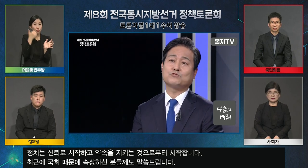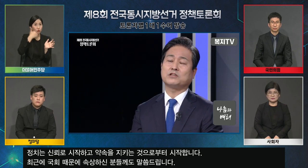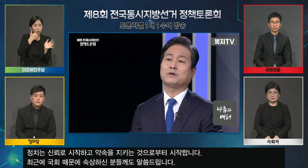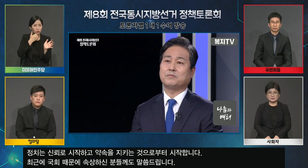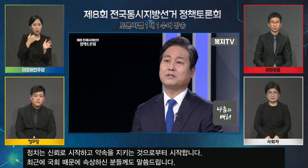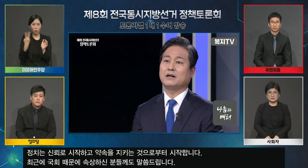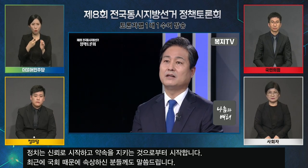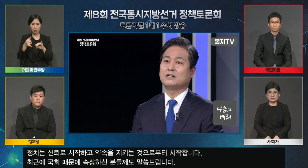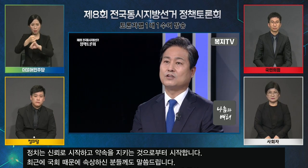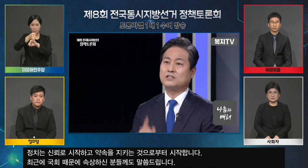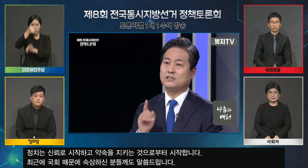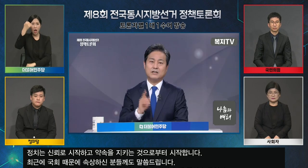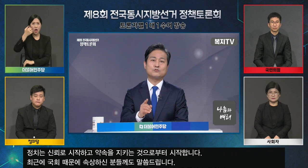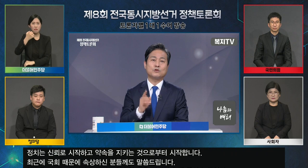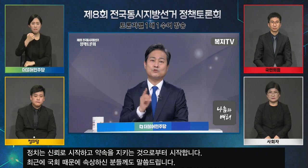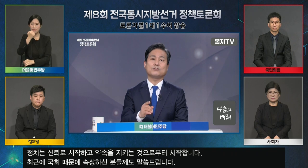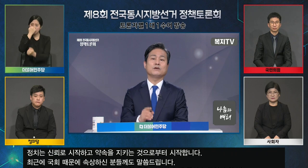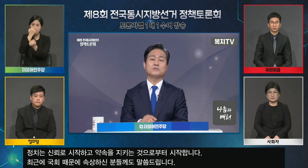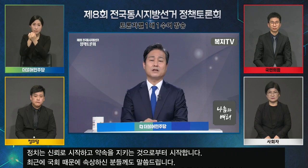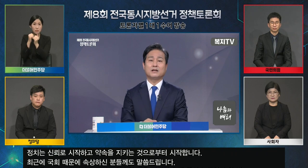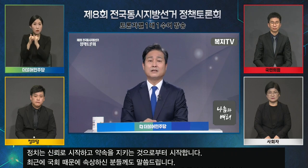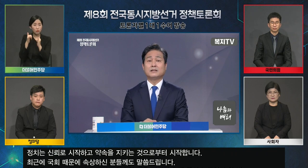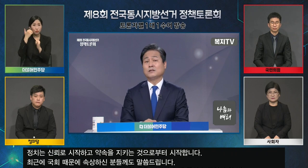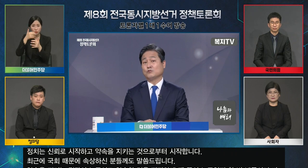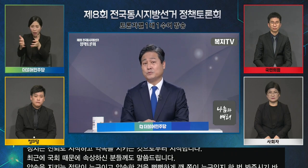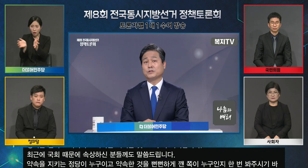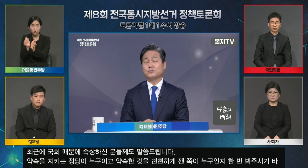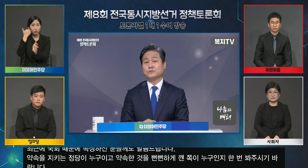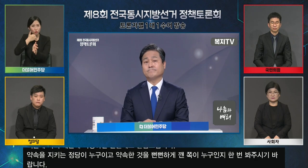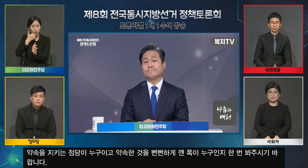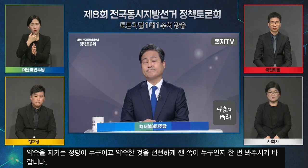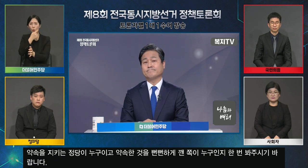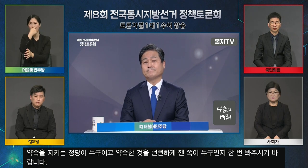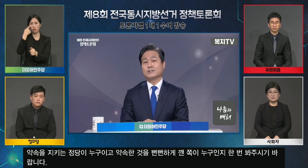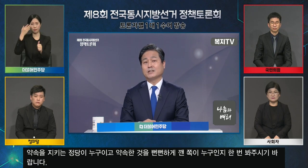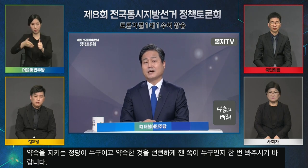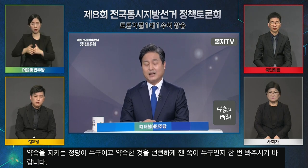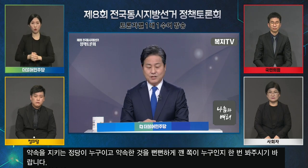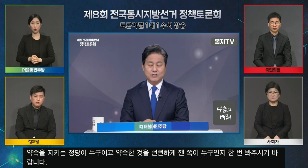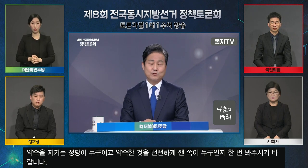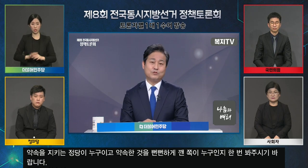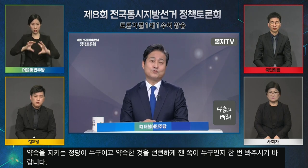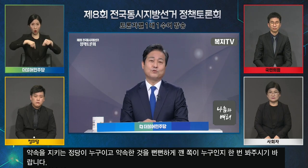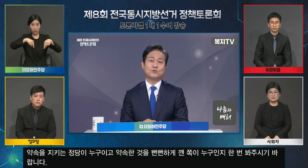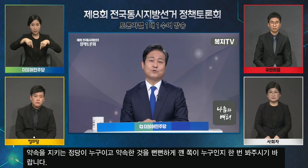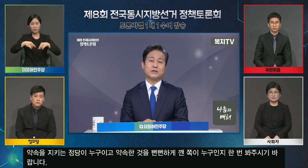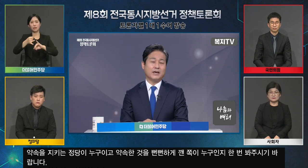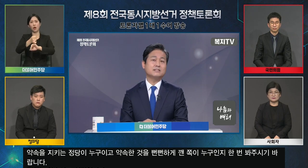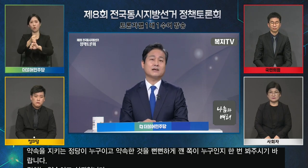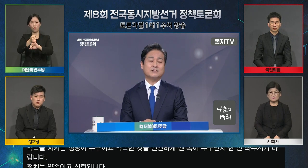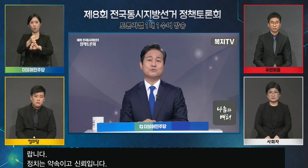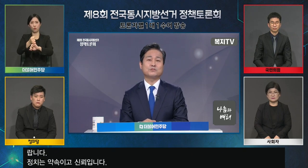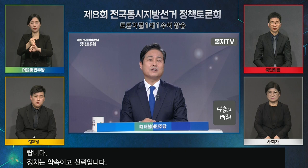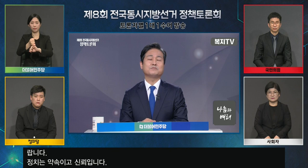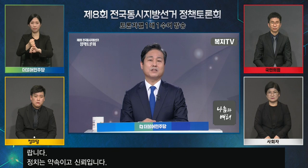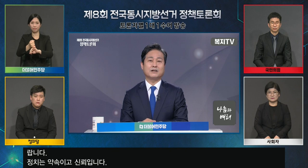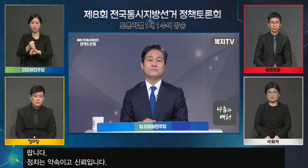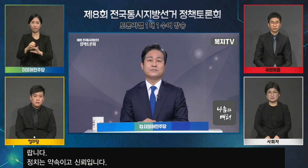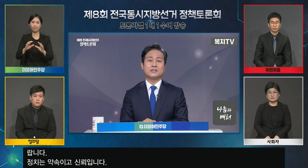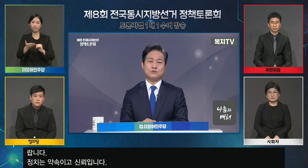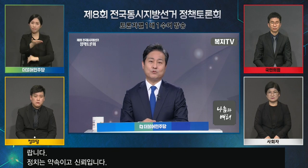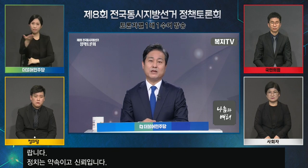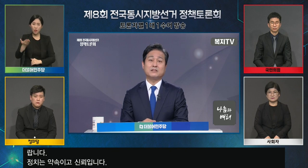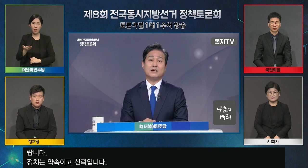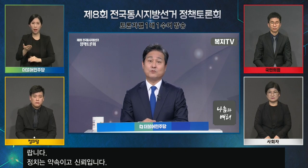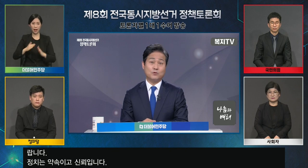한번 봐주시기 바랍니다. 정치는 약속이고 신뢰입니다. 국민 여러분 가정에서도 그렇고 개인사회에서도 그러합니다.